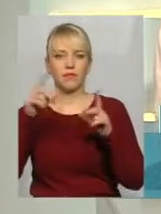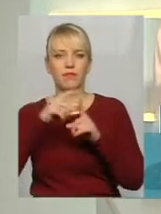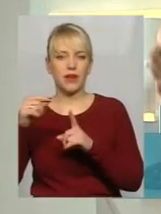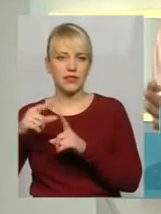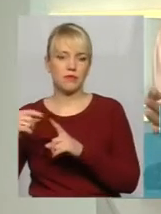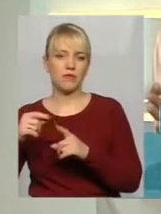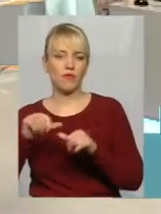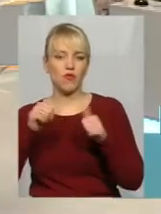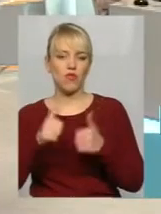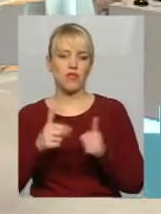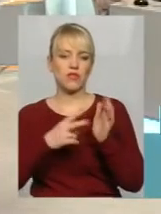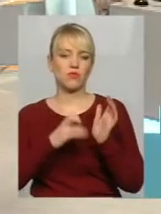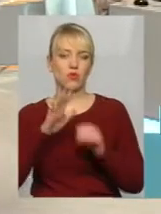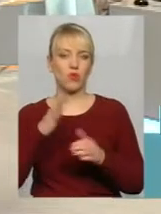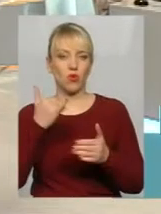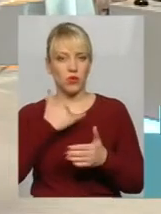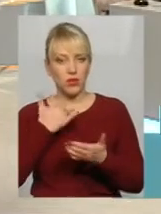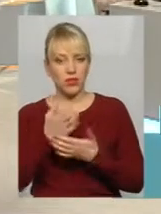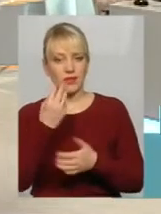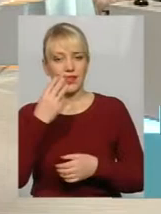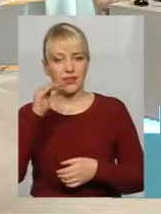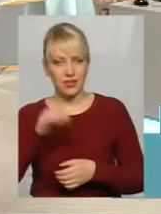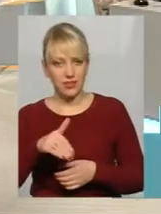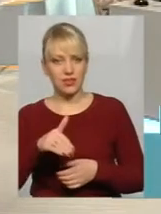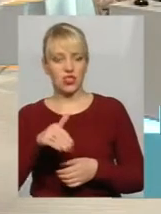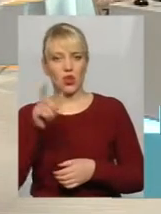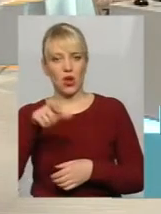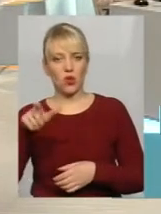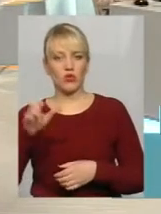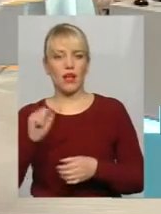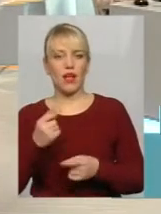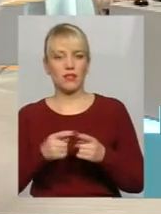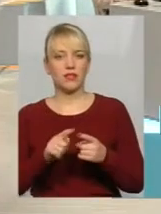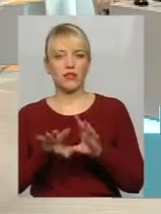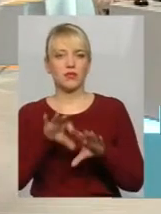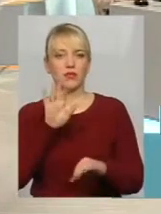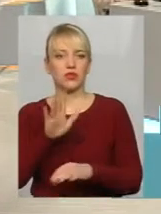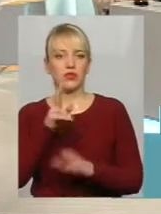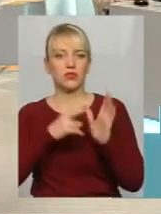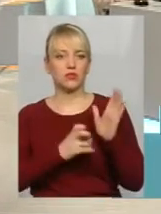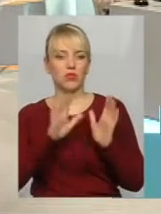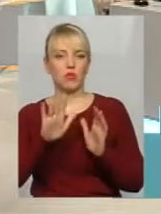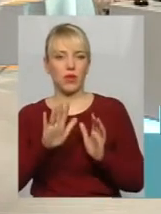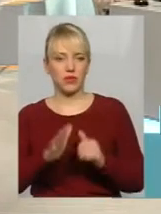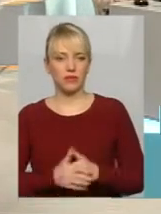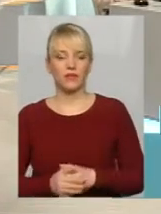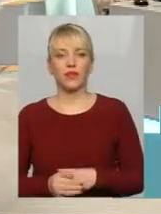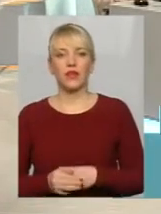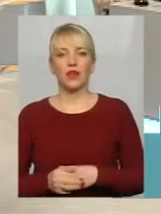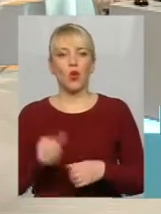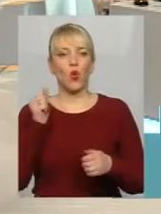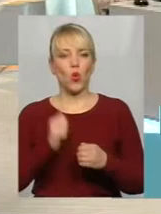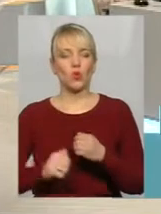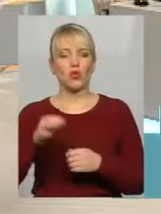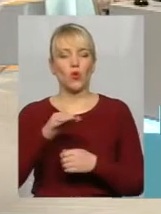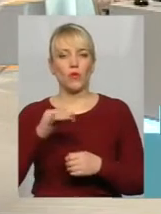705? Є в нас призовників 13178, зрозумів ваше та, питання. Та, значить, 705. Кожна